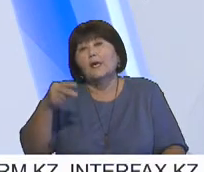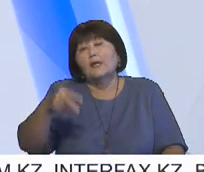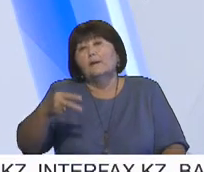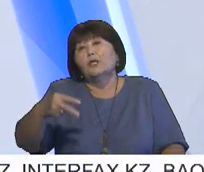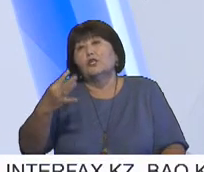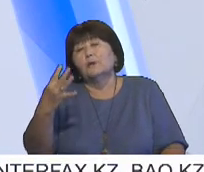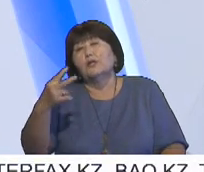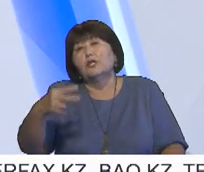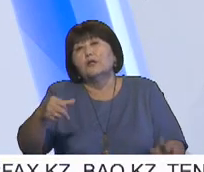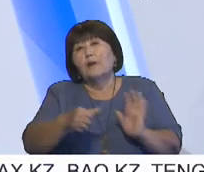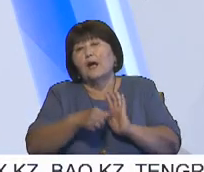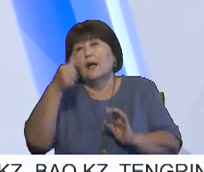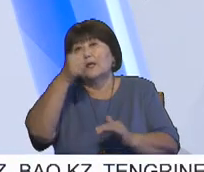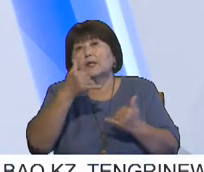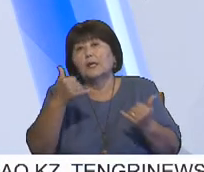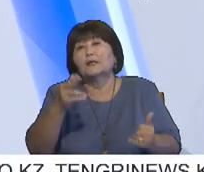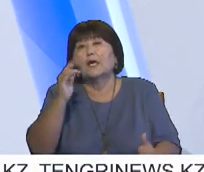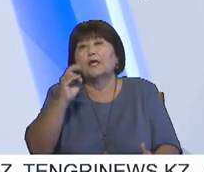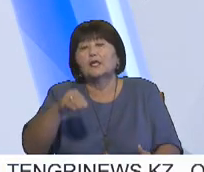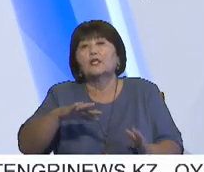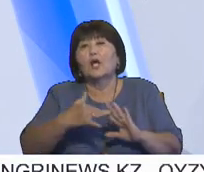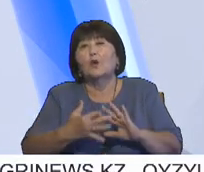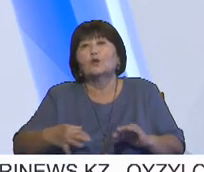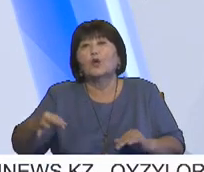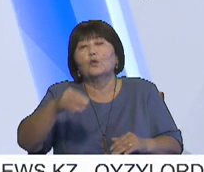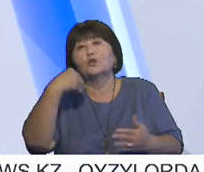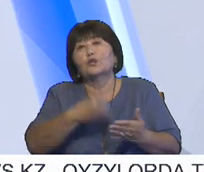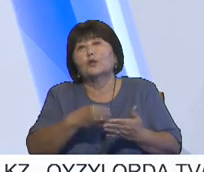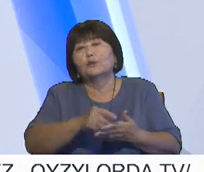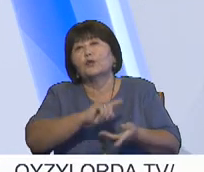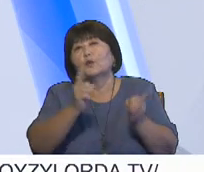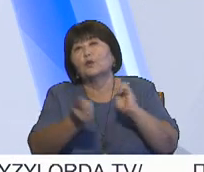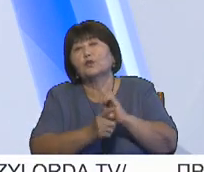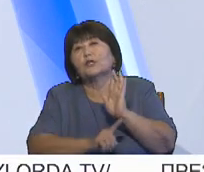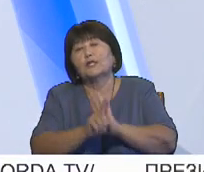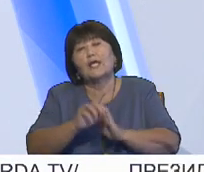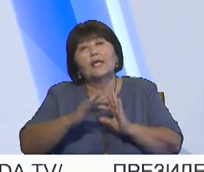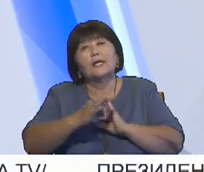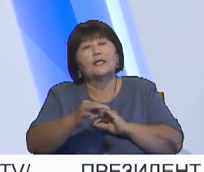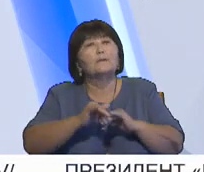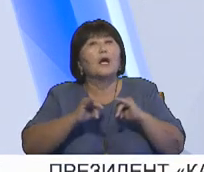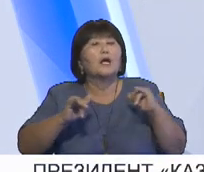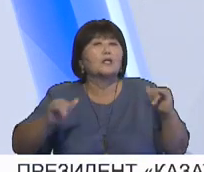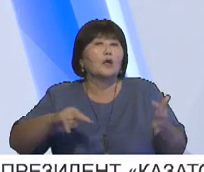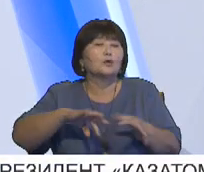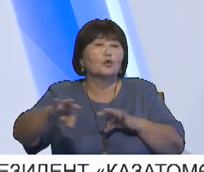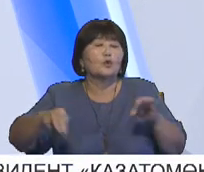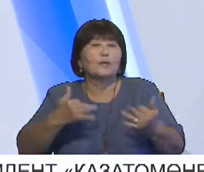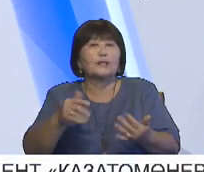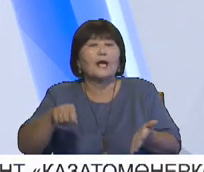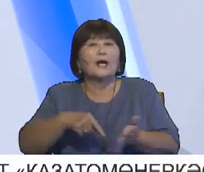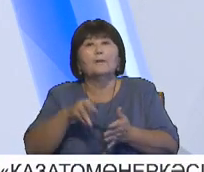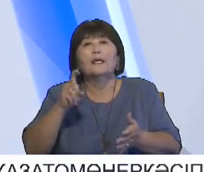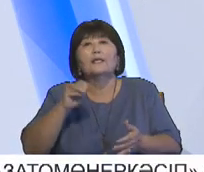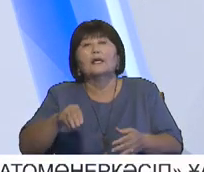2024-2026 жылдарға арналған кент және ауылдық округ бюджетіне өзгерістер енгізілді. Елді мекендерді дамыту жобасын қараған қалалық